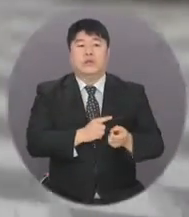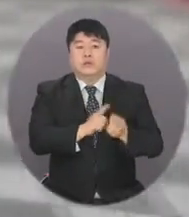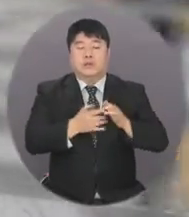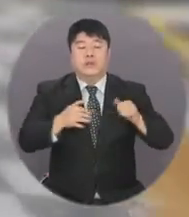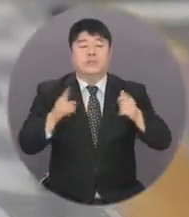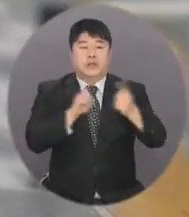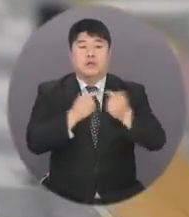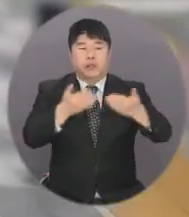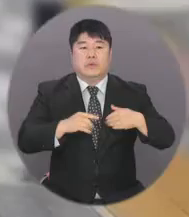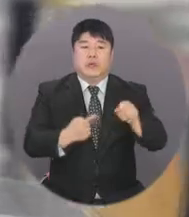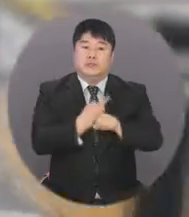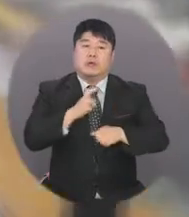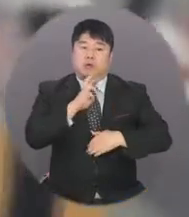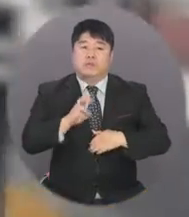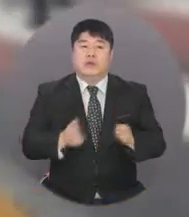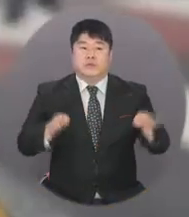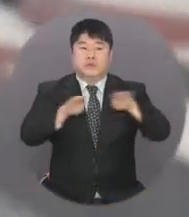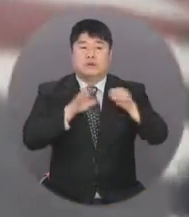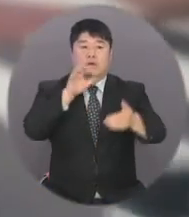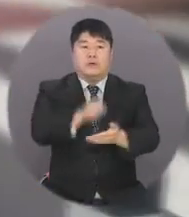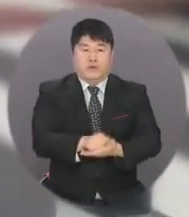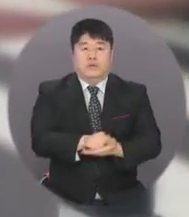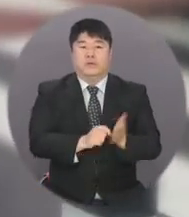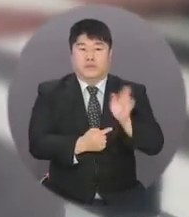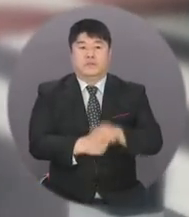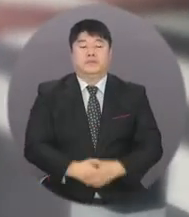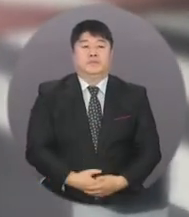30분 동안 시설을 점거했던 것으로 드러났습니다.